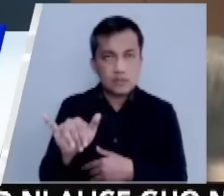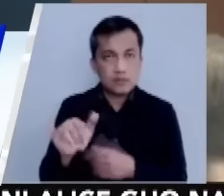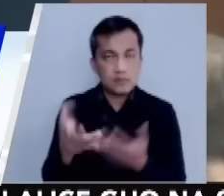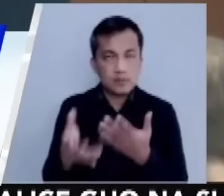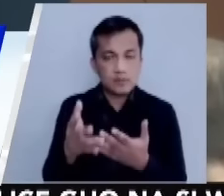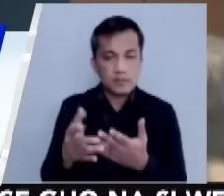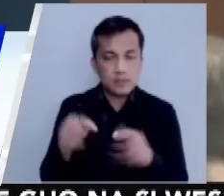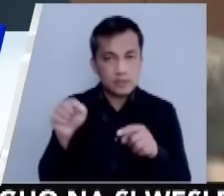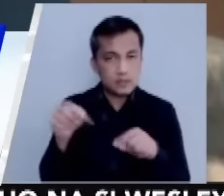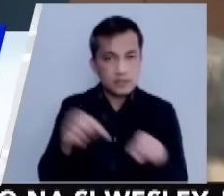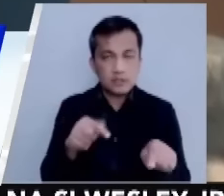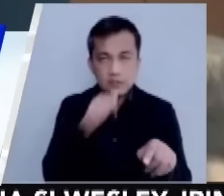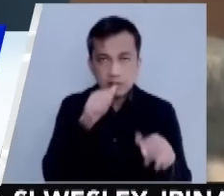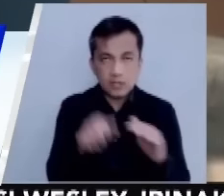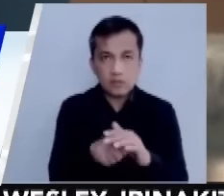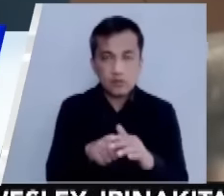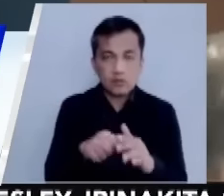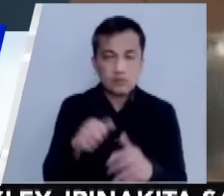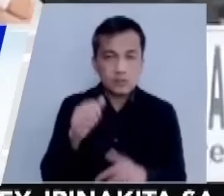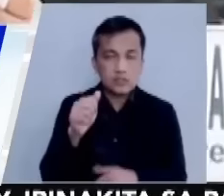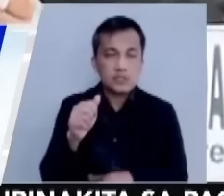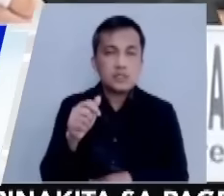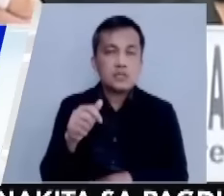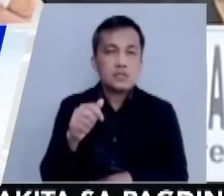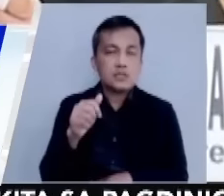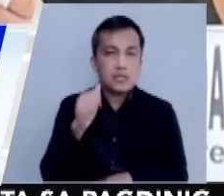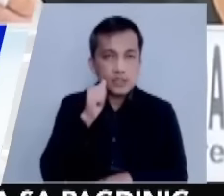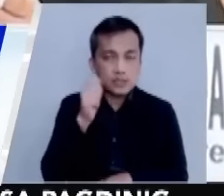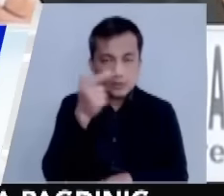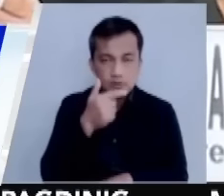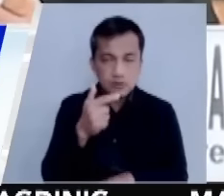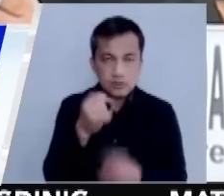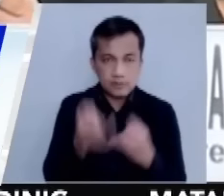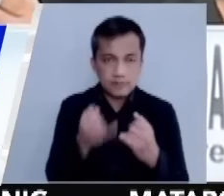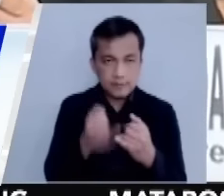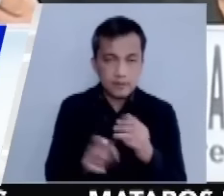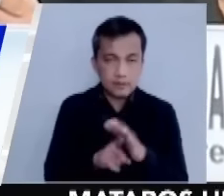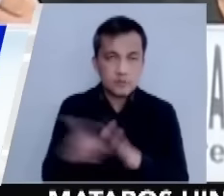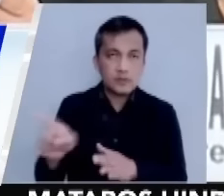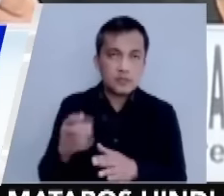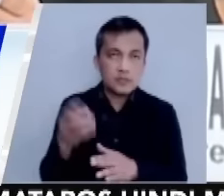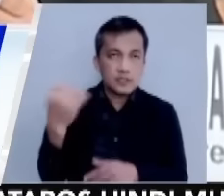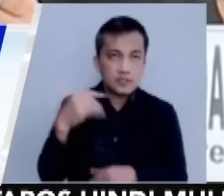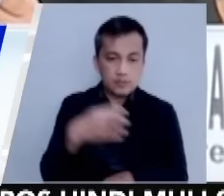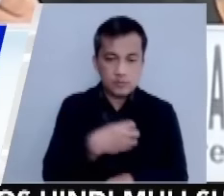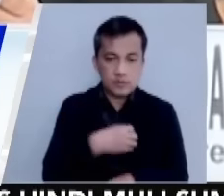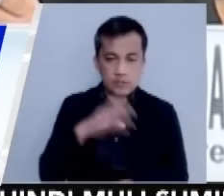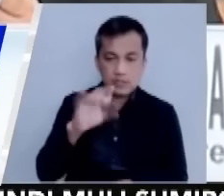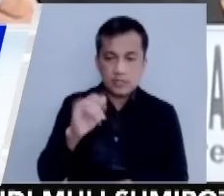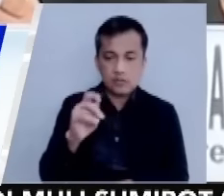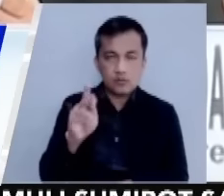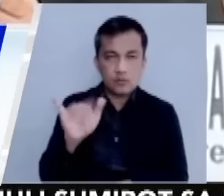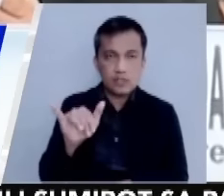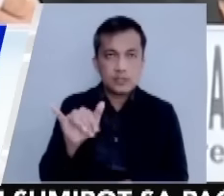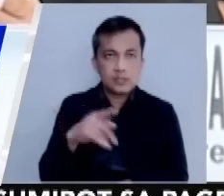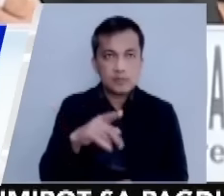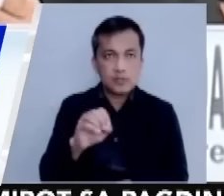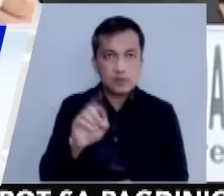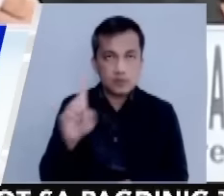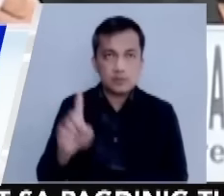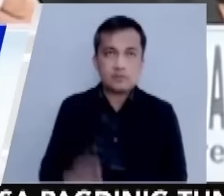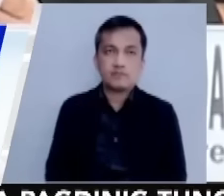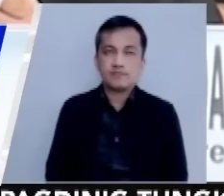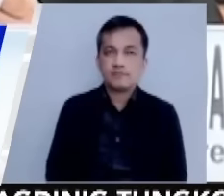si Gu at kalaunan ay tumakas. Dating pulis si Kalugay na may ranggong PO1. Punto ni Senador